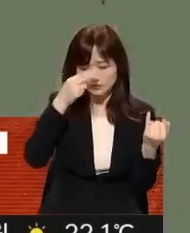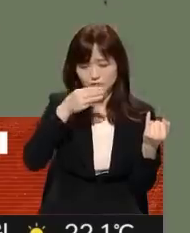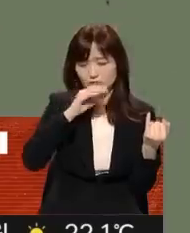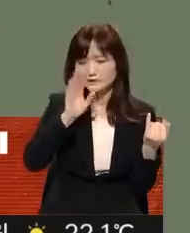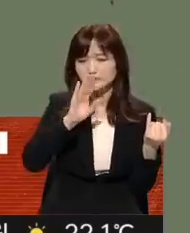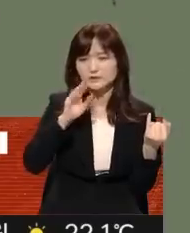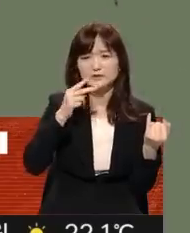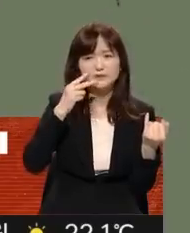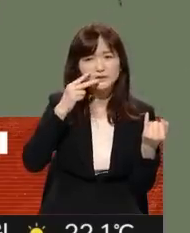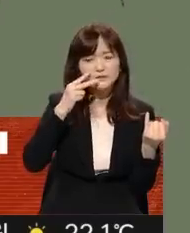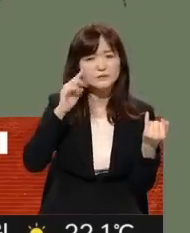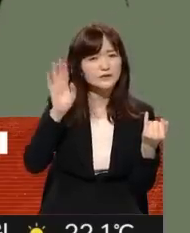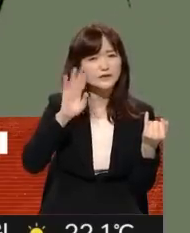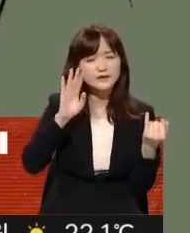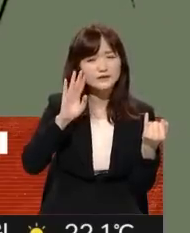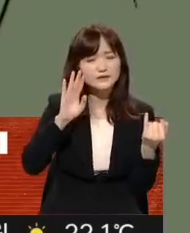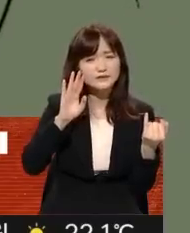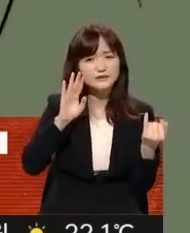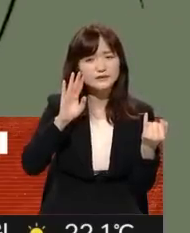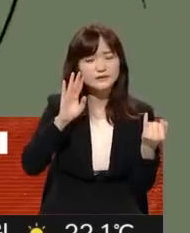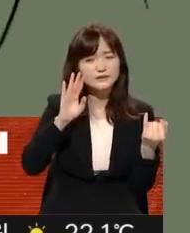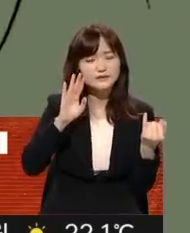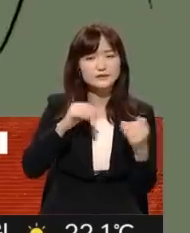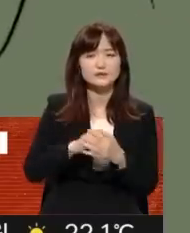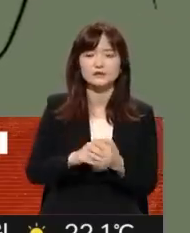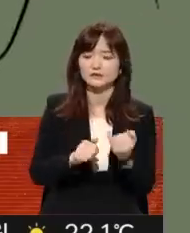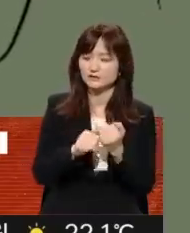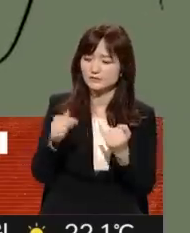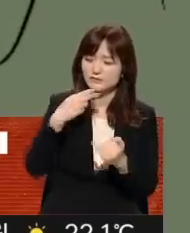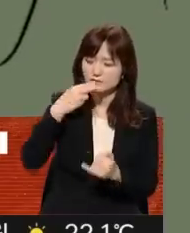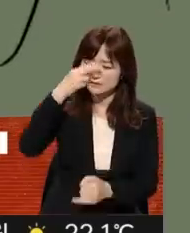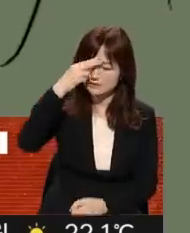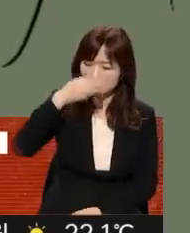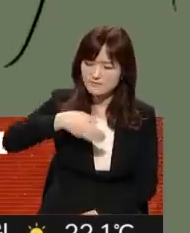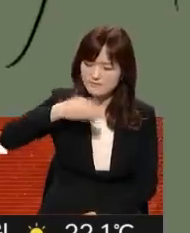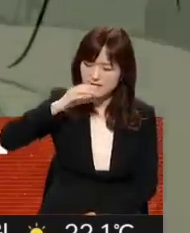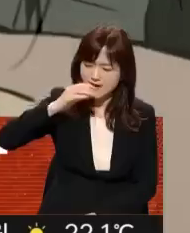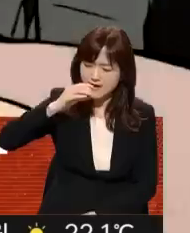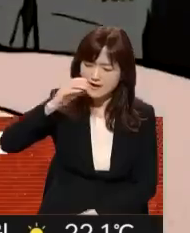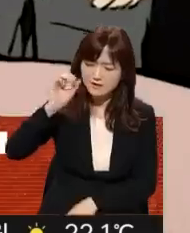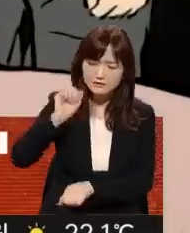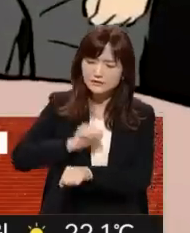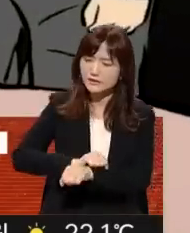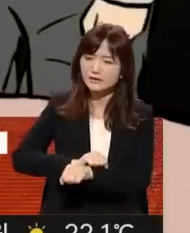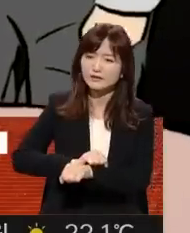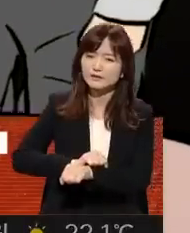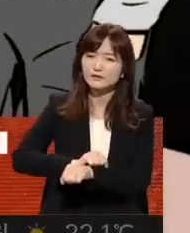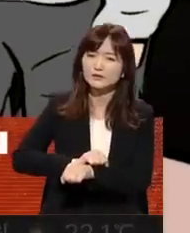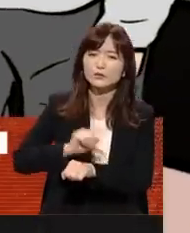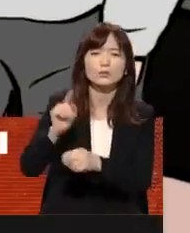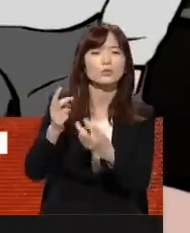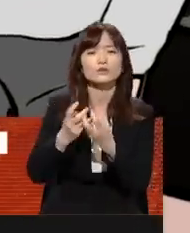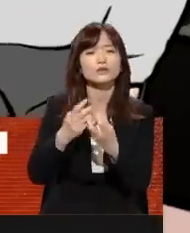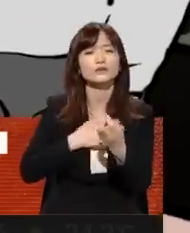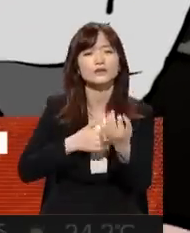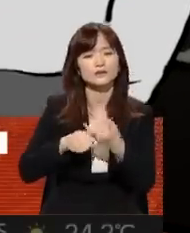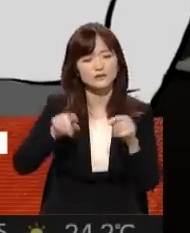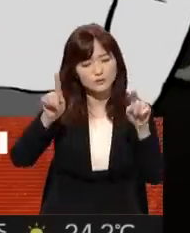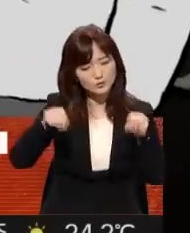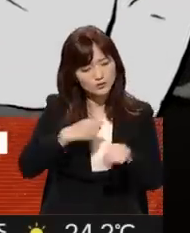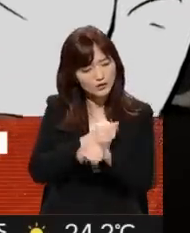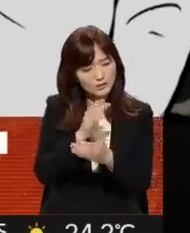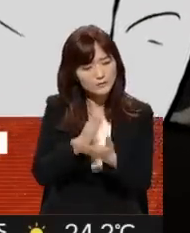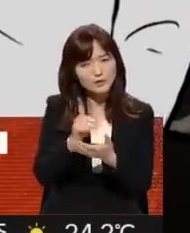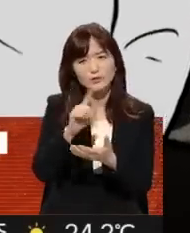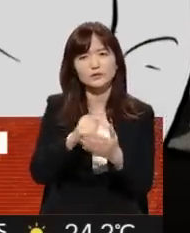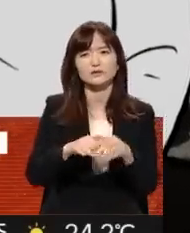안 하는 사람이 아니라 술고래라는 말을 듣고 정말 머리가 하얘지면서 나는 어떻게 해야 되나 정말 이혼해야 되느냐라는 고민을 했는데